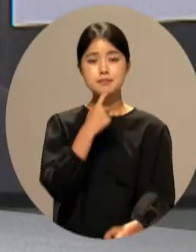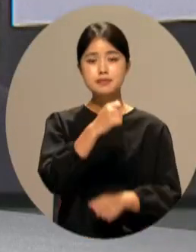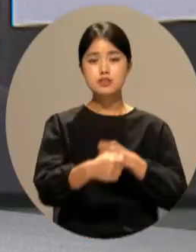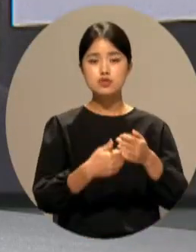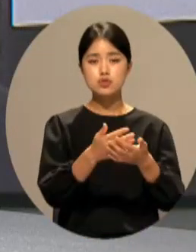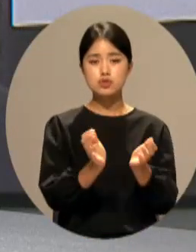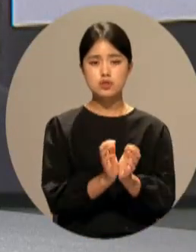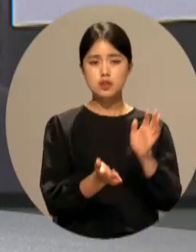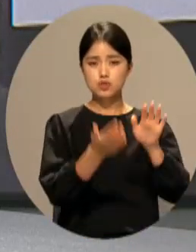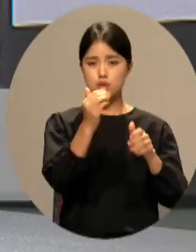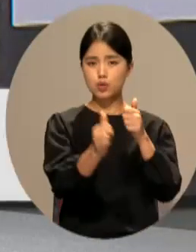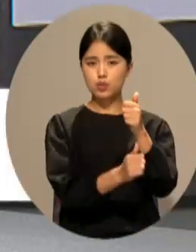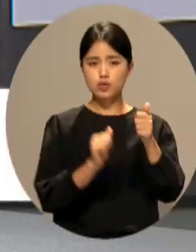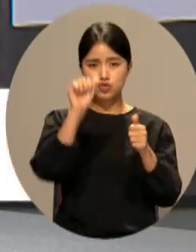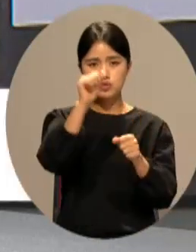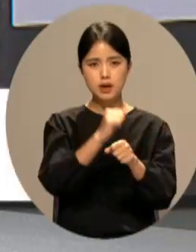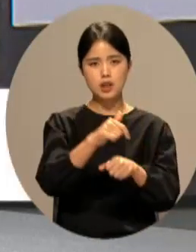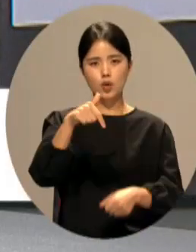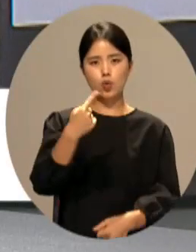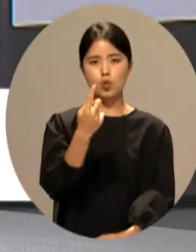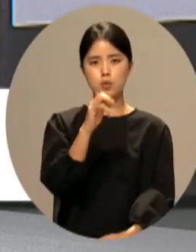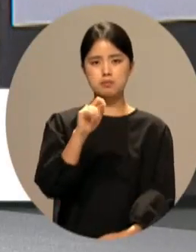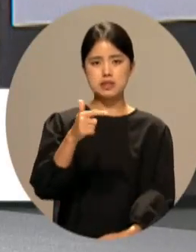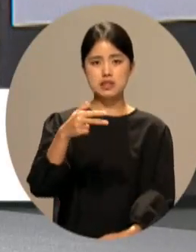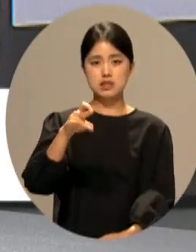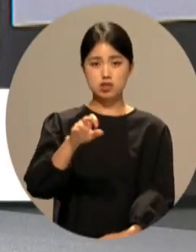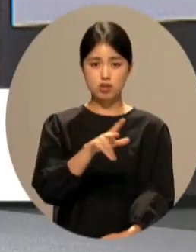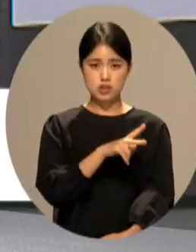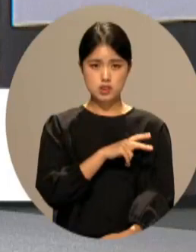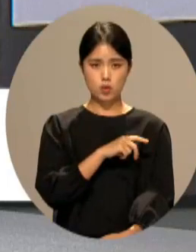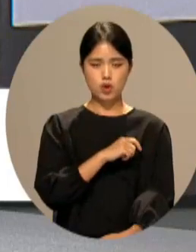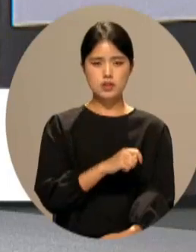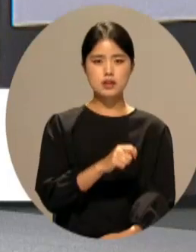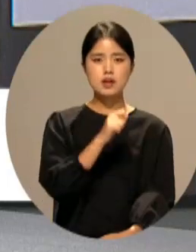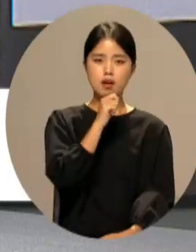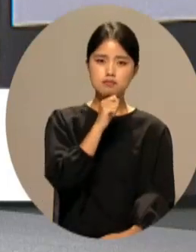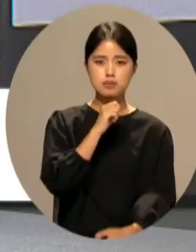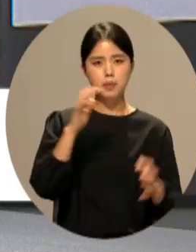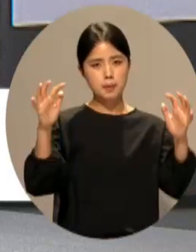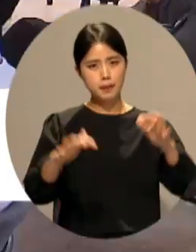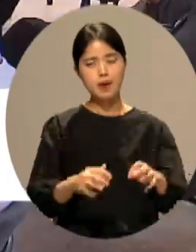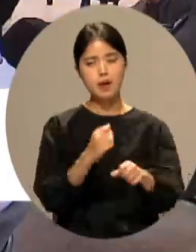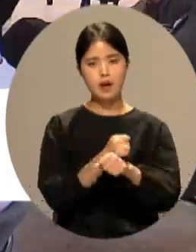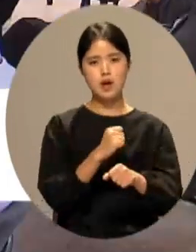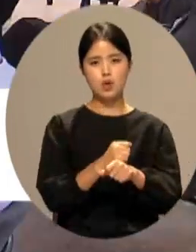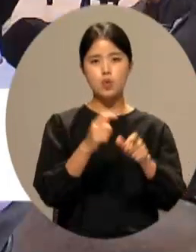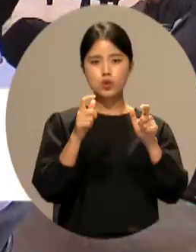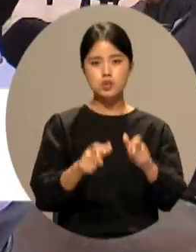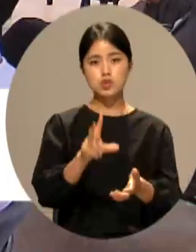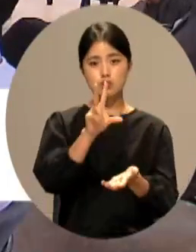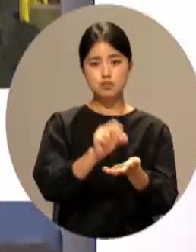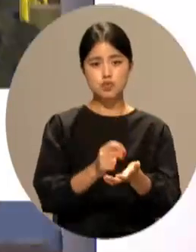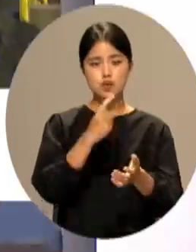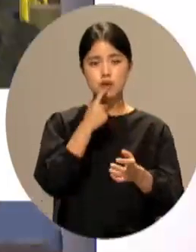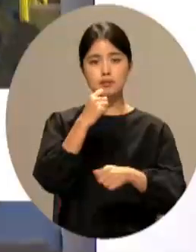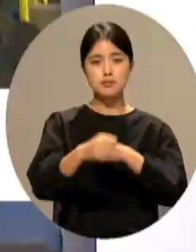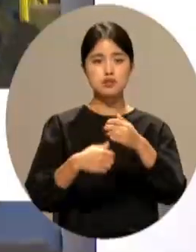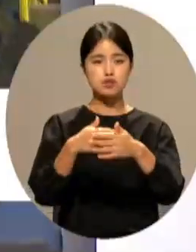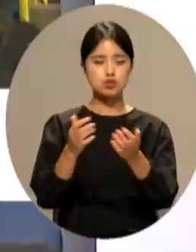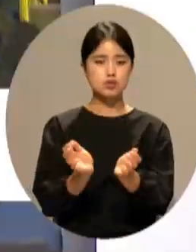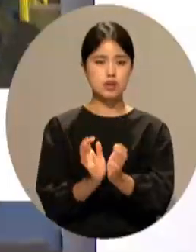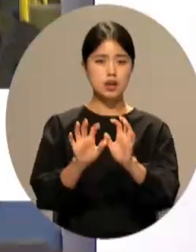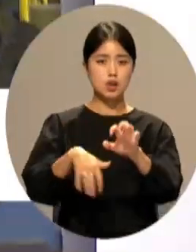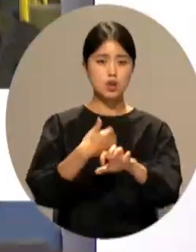민주당 최고위원에 출마한 고민정 의원이 토크 콘서트를 열고 지역 현안과 민주당의 혁신 방안 등에